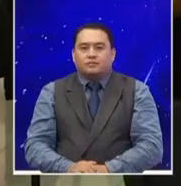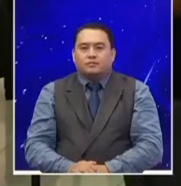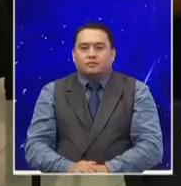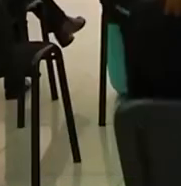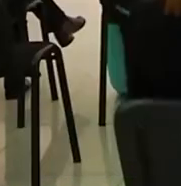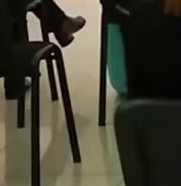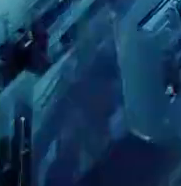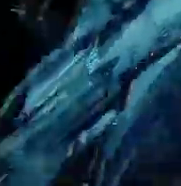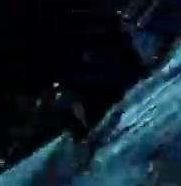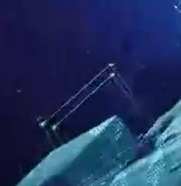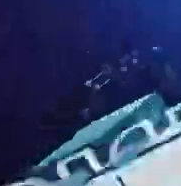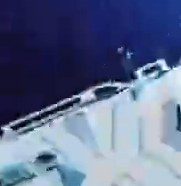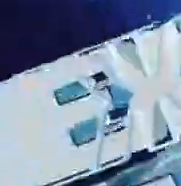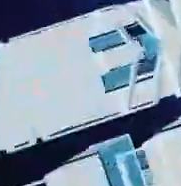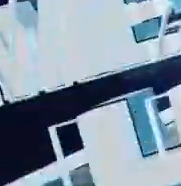ЖТСУ.